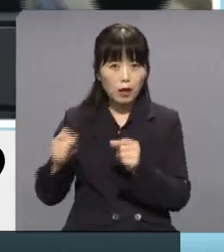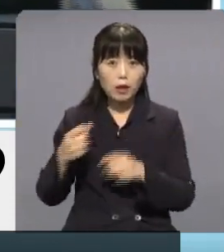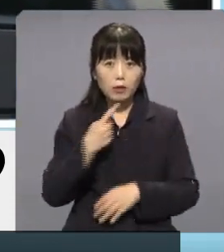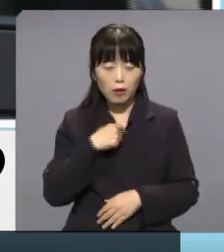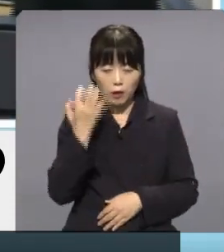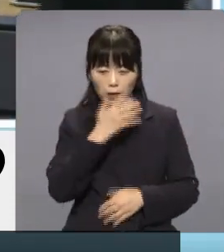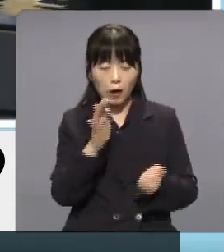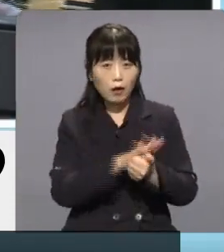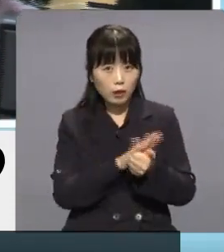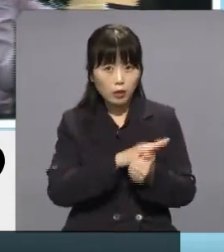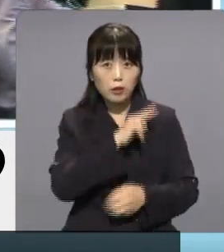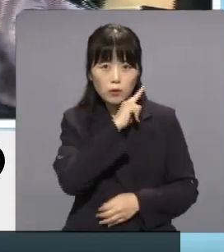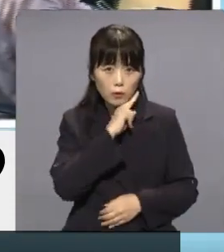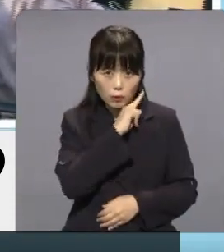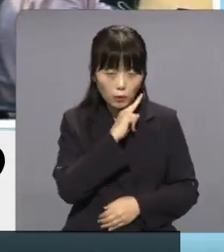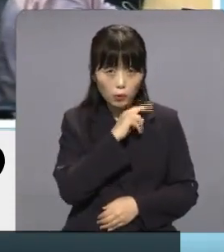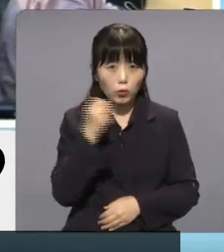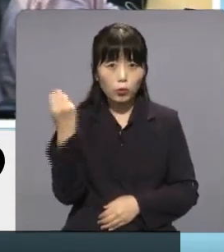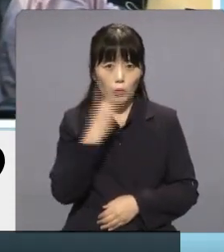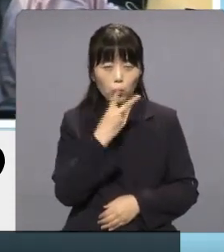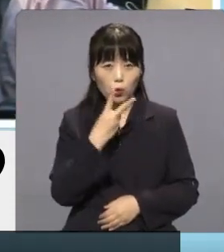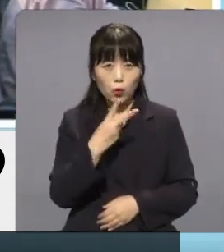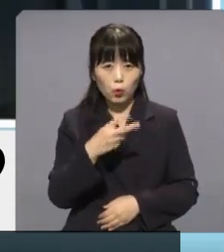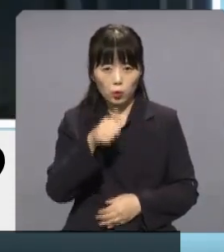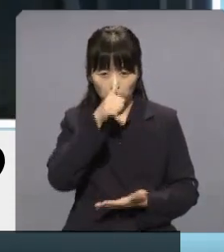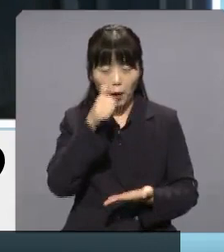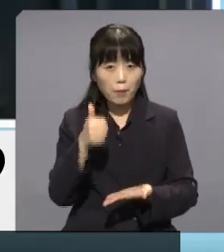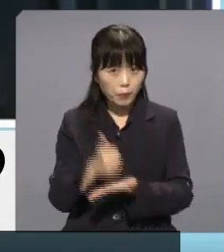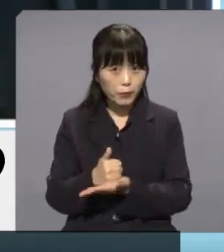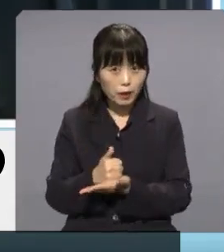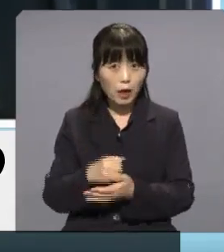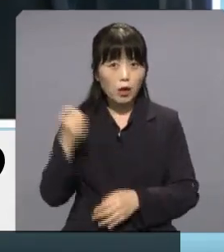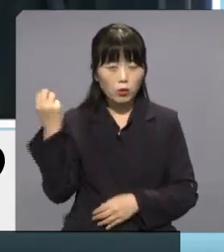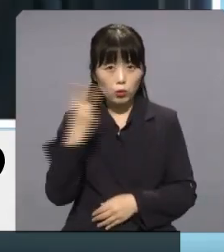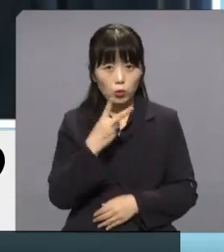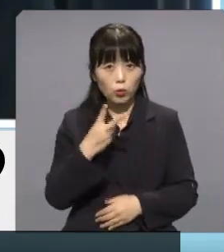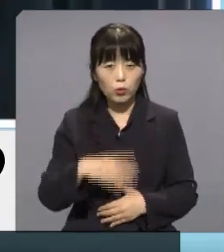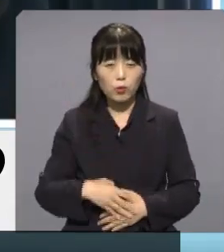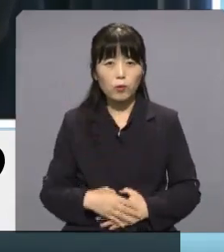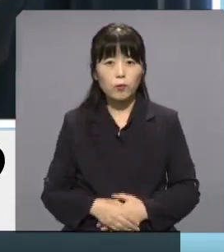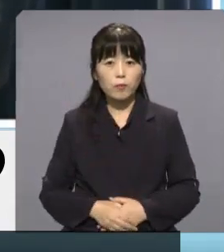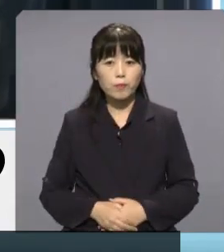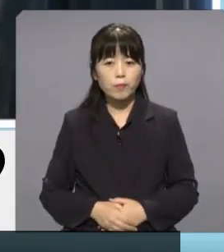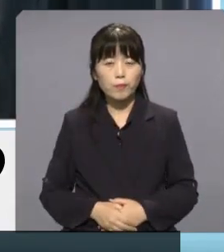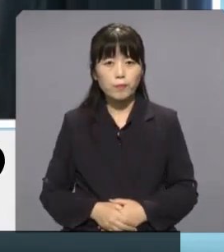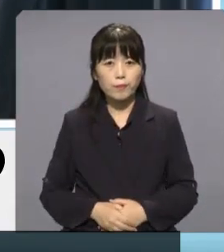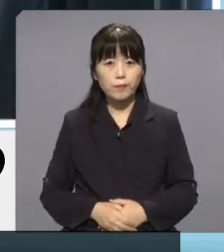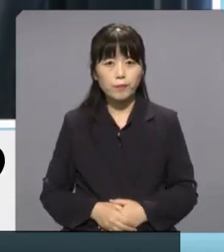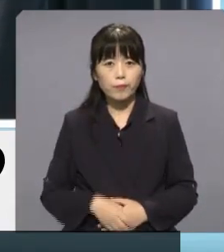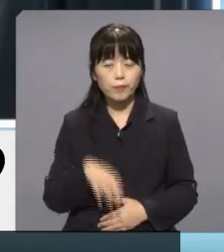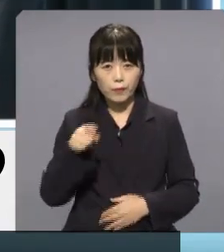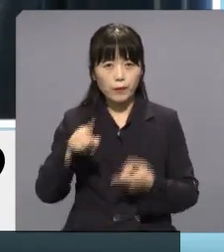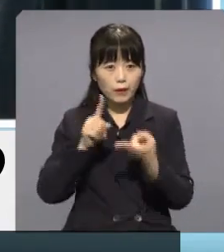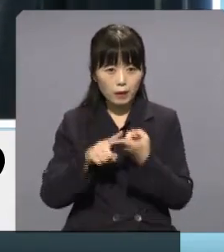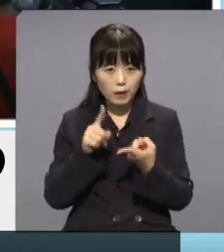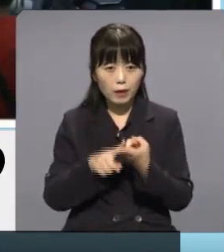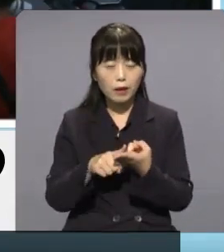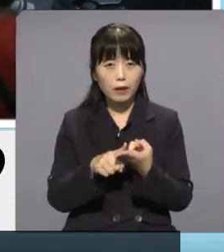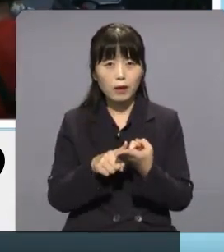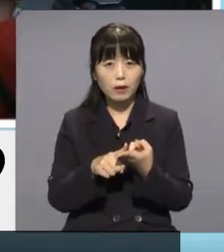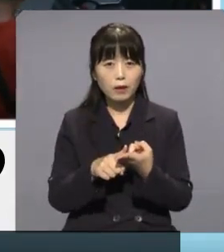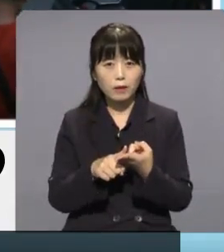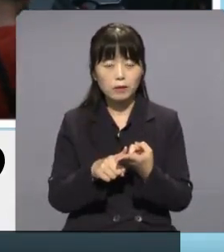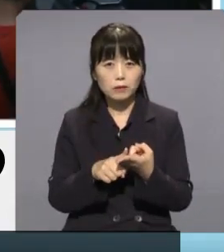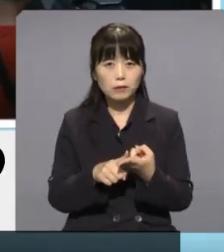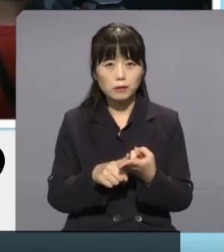승상 나 부엌과 그리고 지금 멸 그 범죄 고 익혀 싸우기 잖아요 여기에 대해서 그 짐